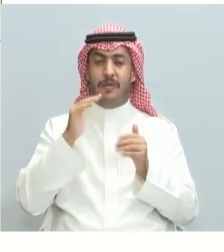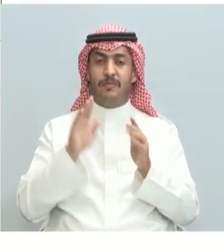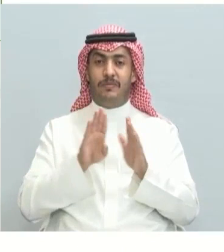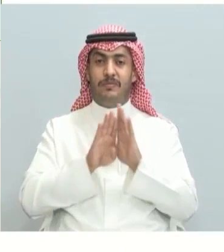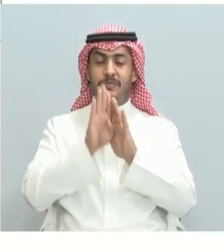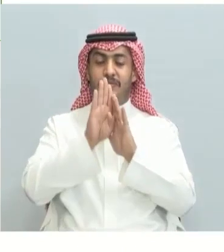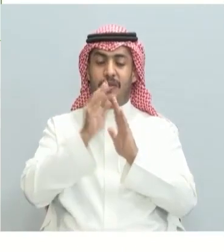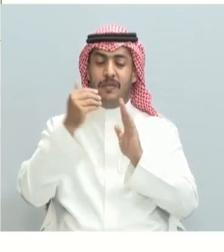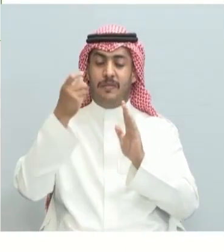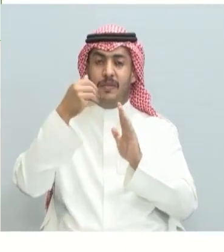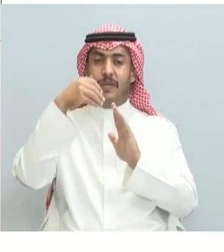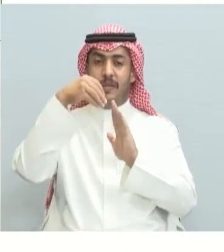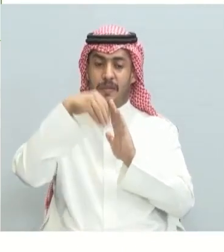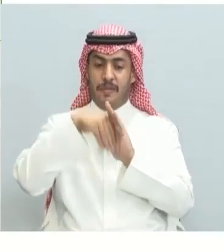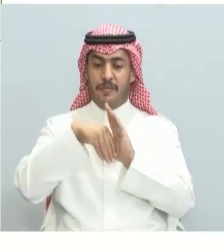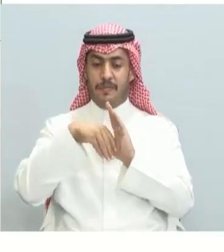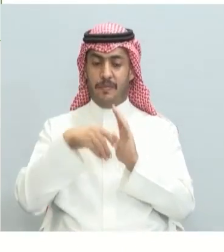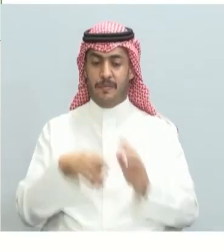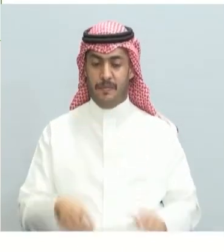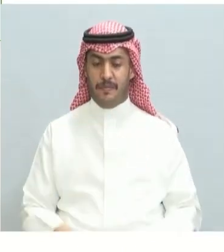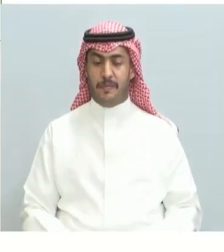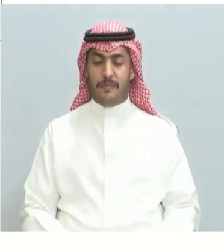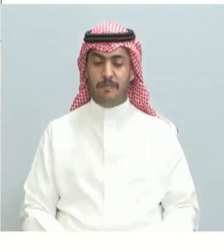ثم اتجه الى